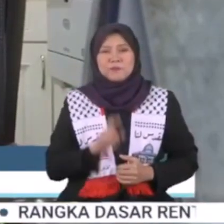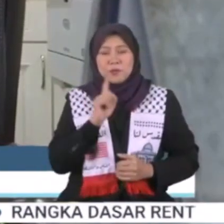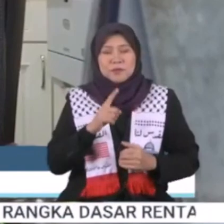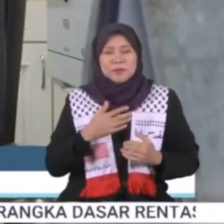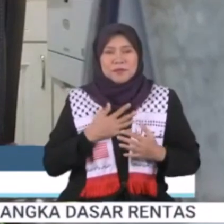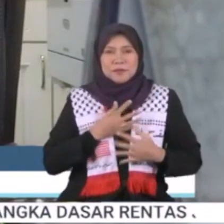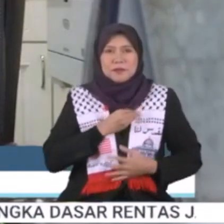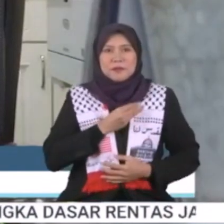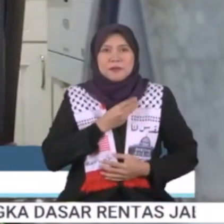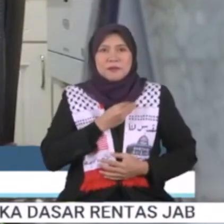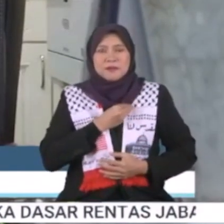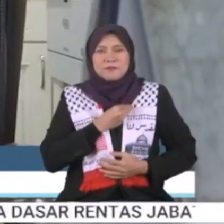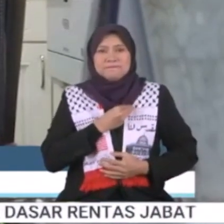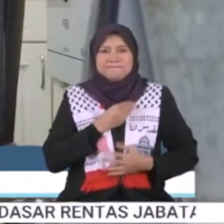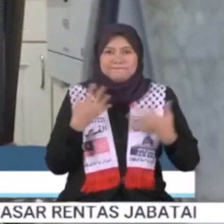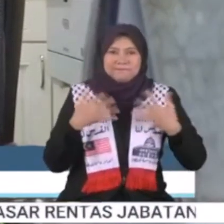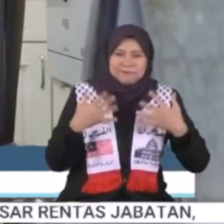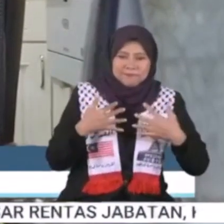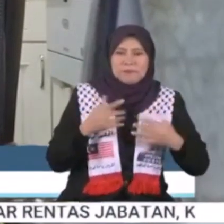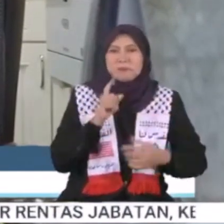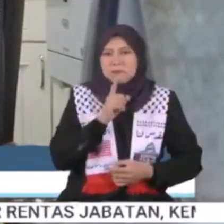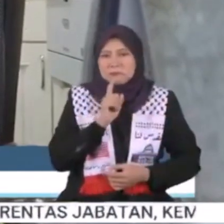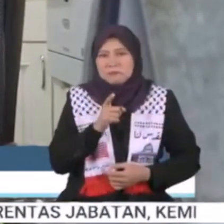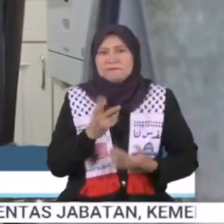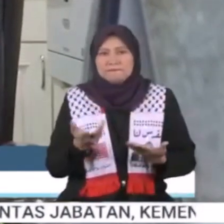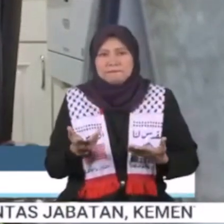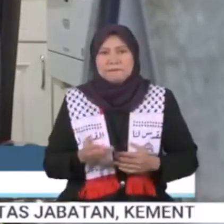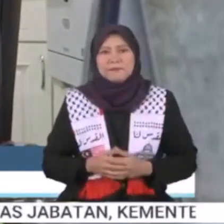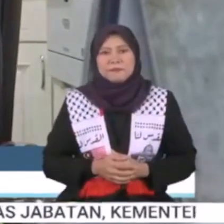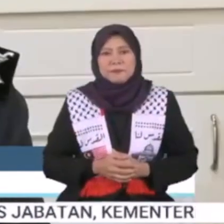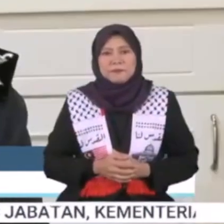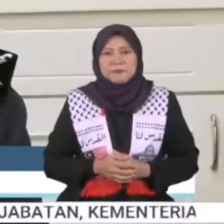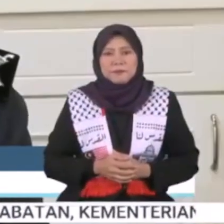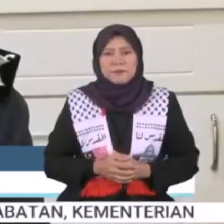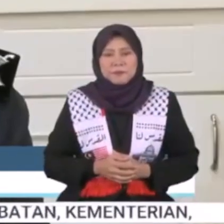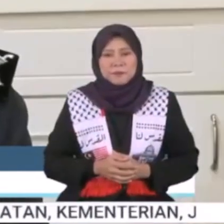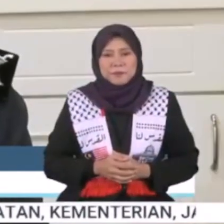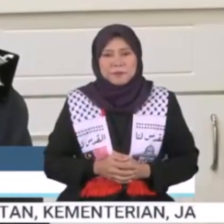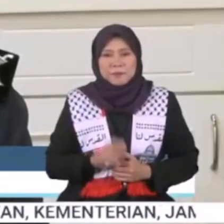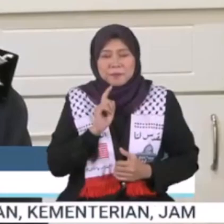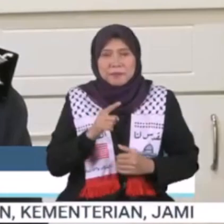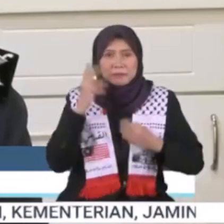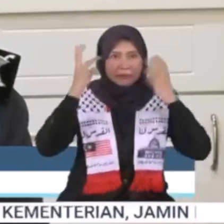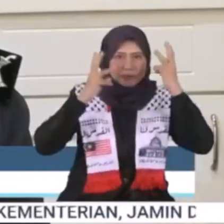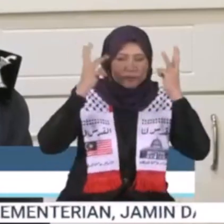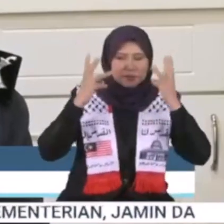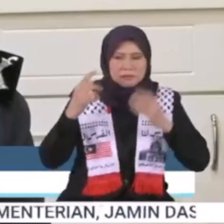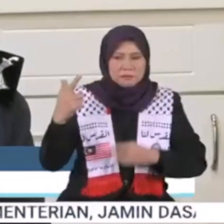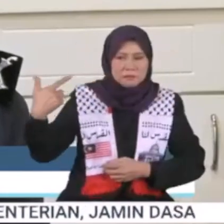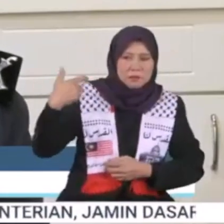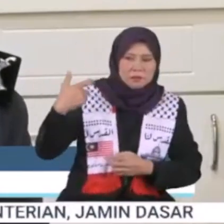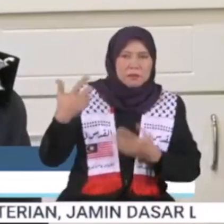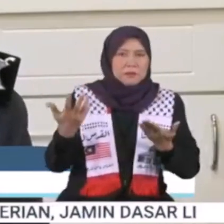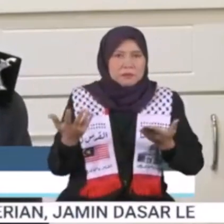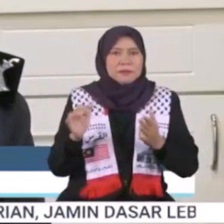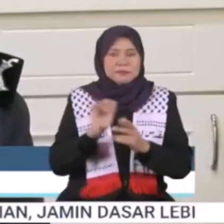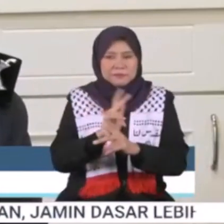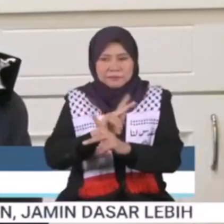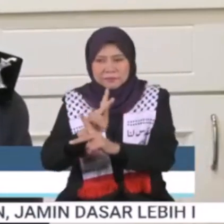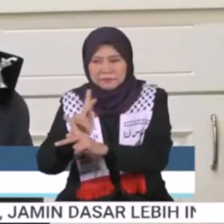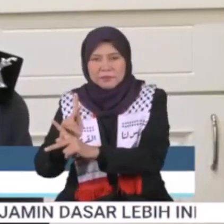suspend lah, betul-betul suspend. Apa yang berlaku? Mungkin kita boleh ditembak waktu itu sebab orang perang itu